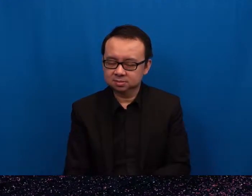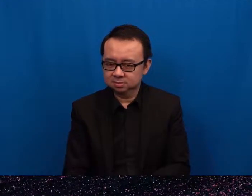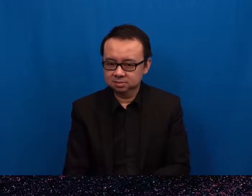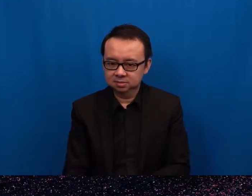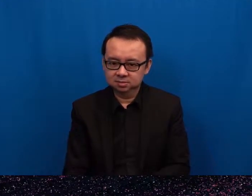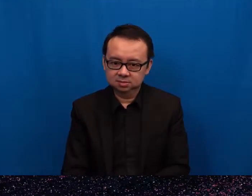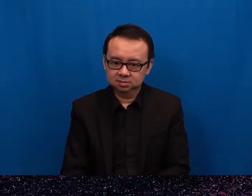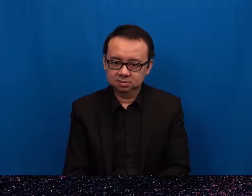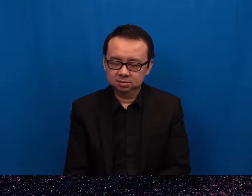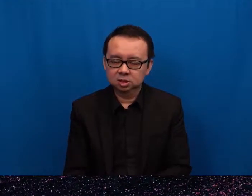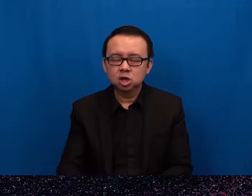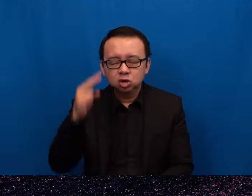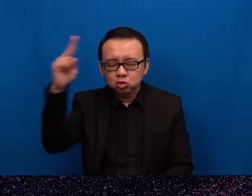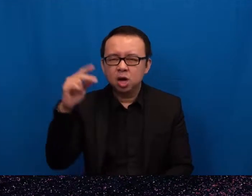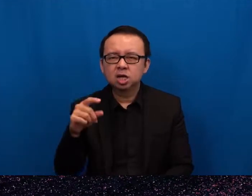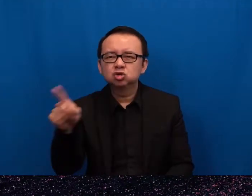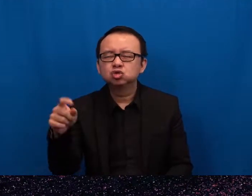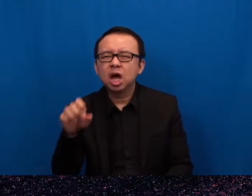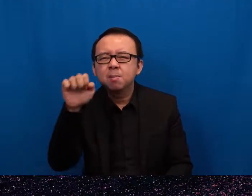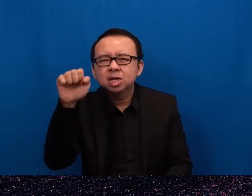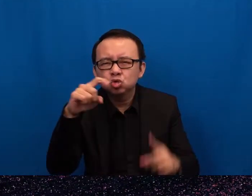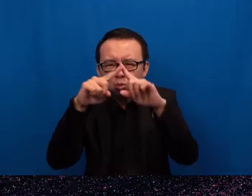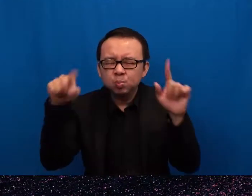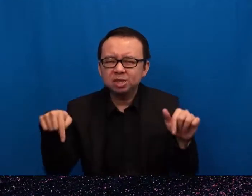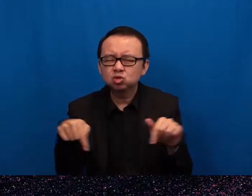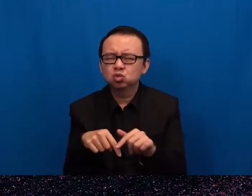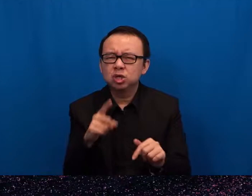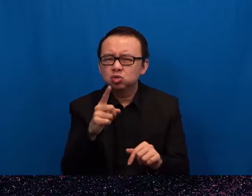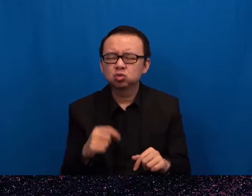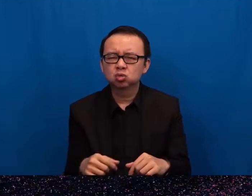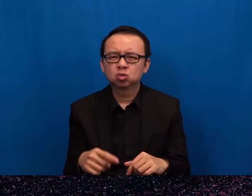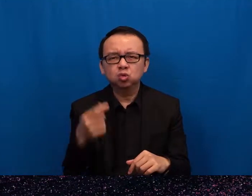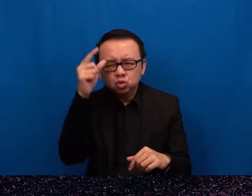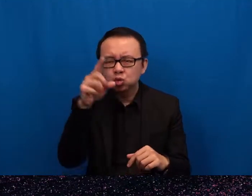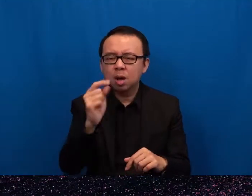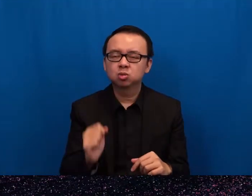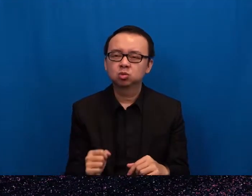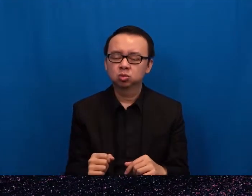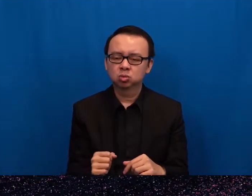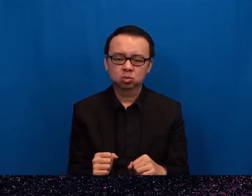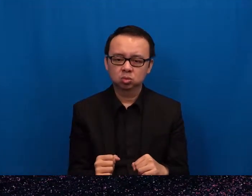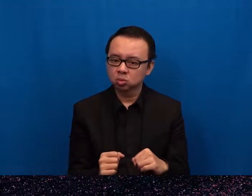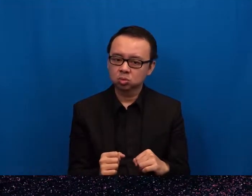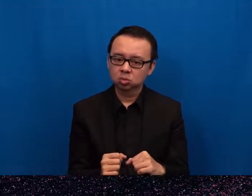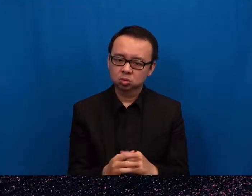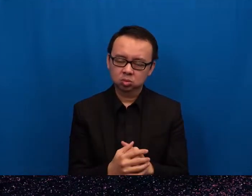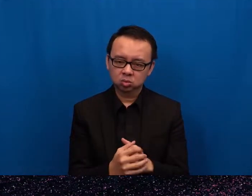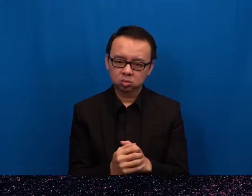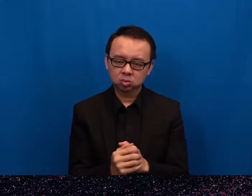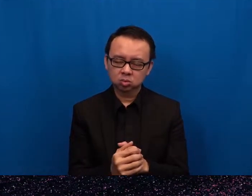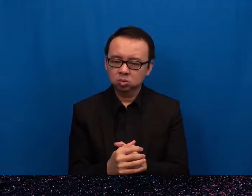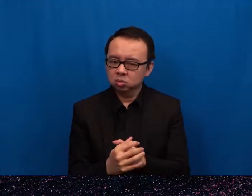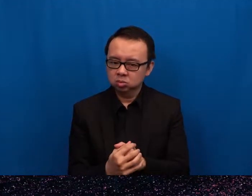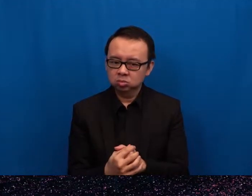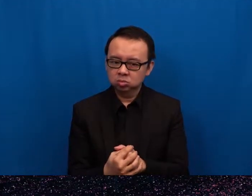di depan pintu mengetukmu. Dia mati bagimu 2000 tahun lalu. Jumat Agung itu, on Good Friday, He did something great for